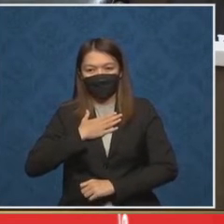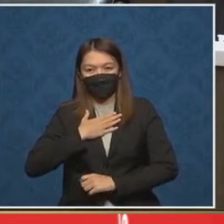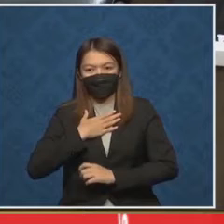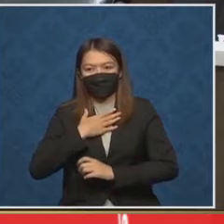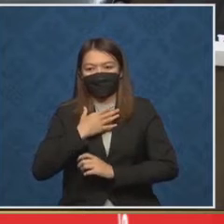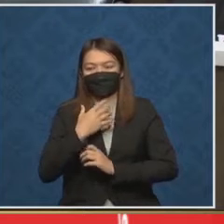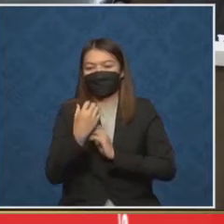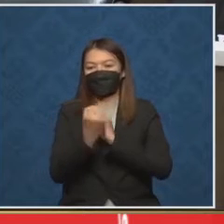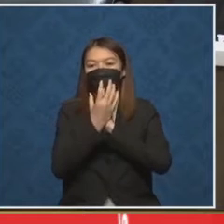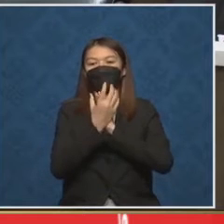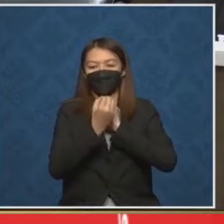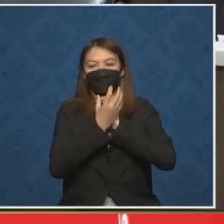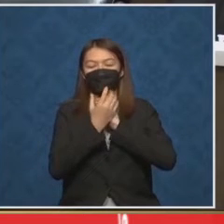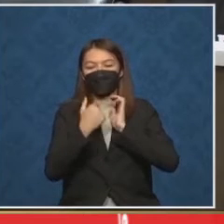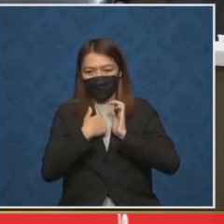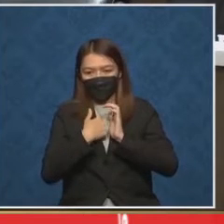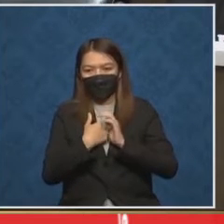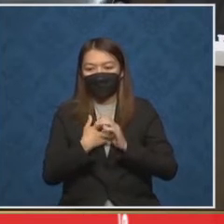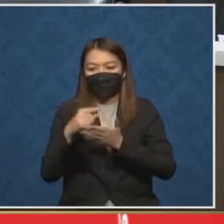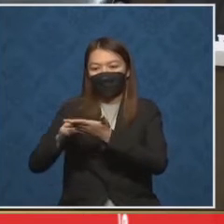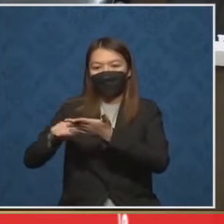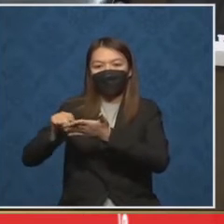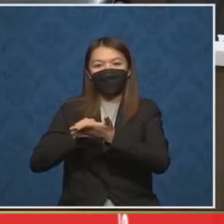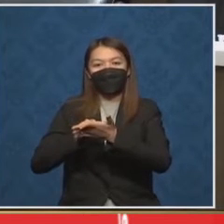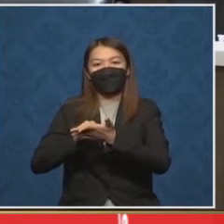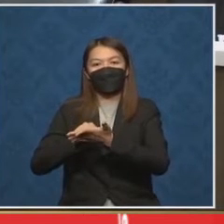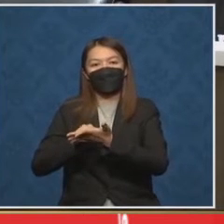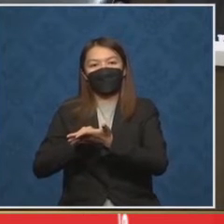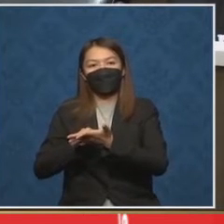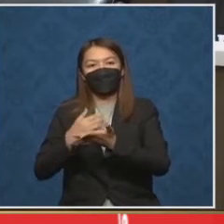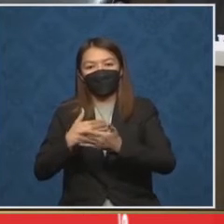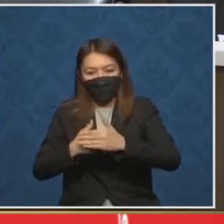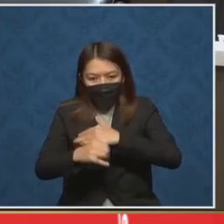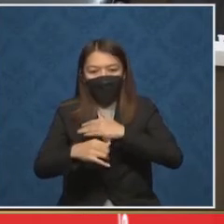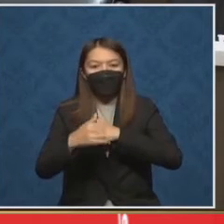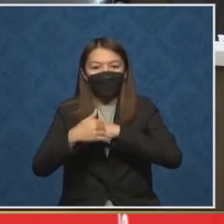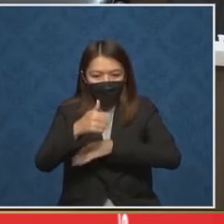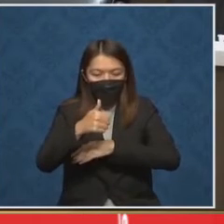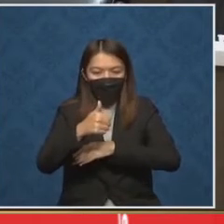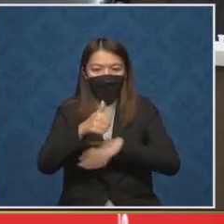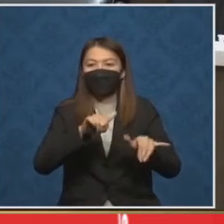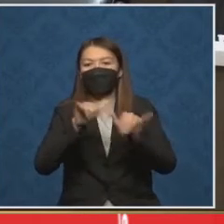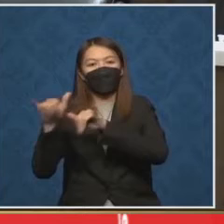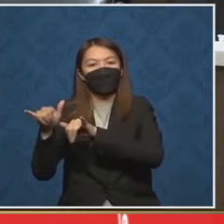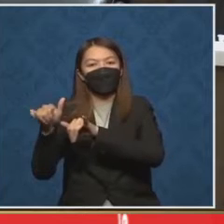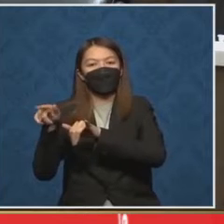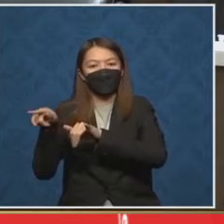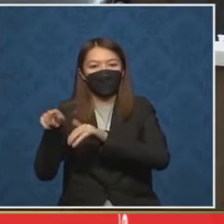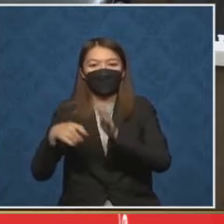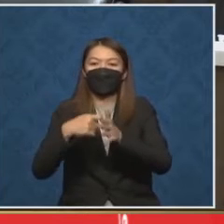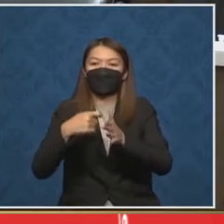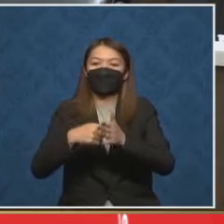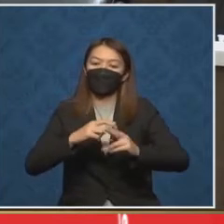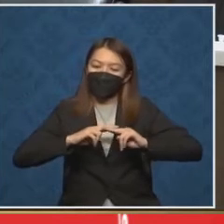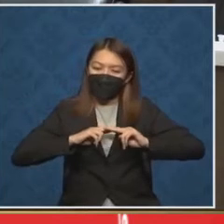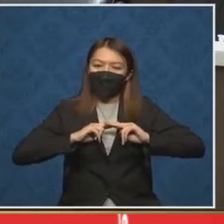นหลังจากการเลือกตั้งบางคนก็หลุดเข้ามาได้บางคนก็ย้ายไปอยู่ที่อื่นด้วยเหตุผลส่วนตัว